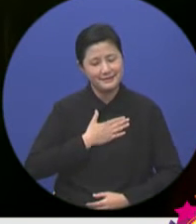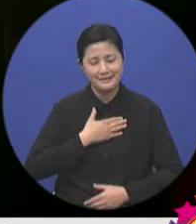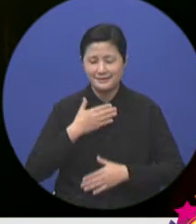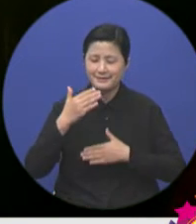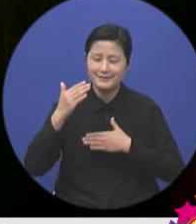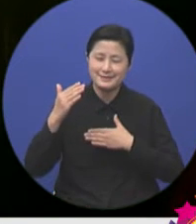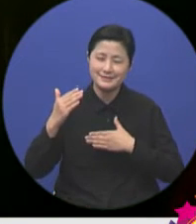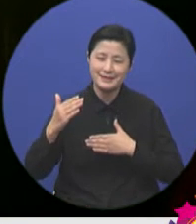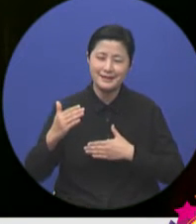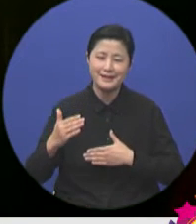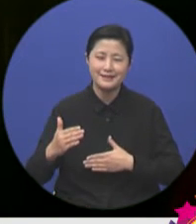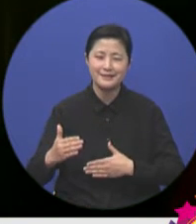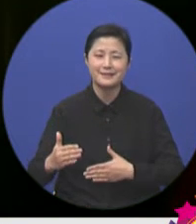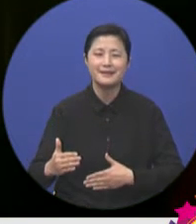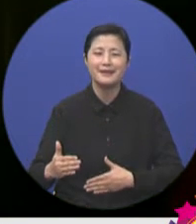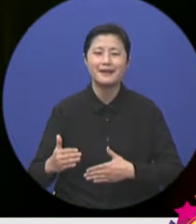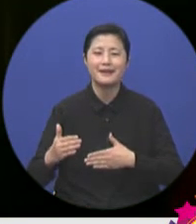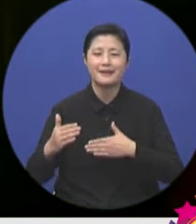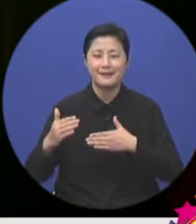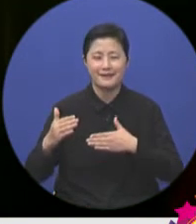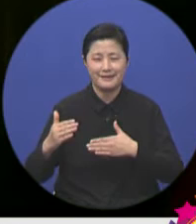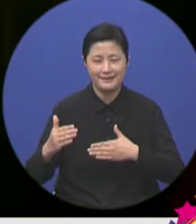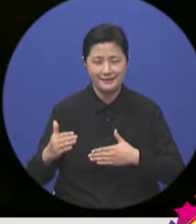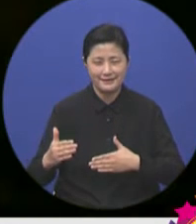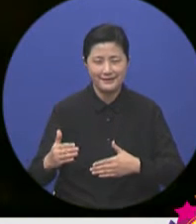나 사이에